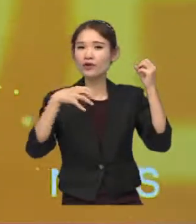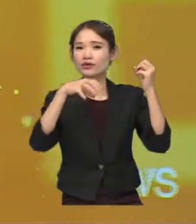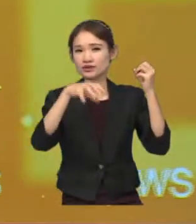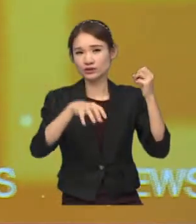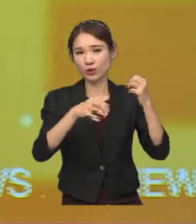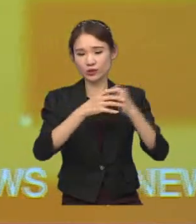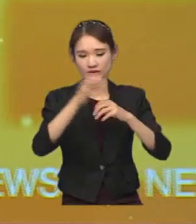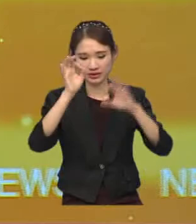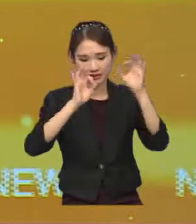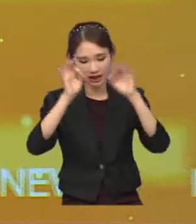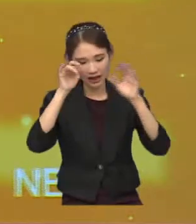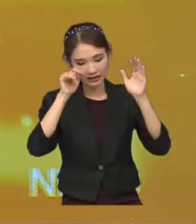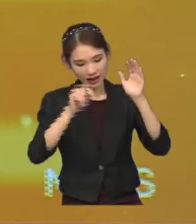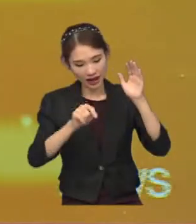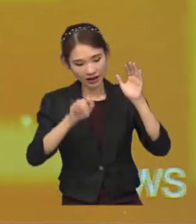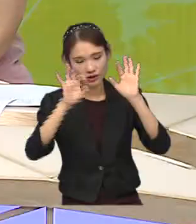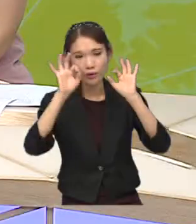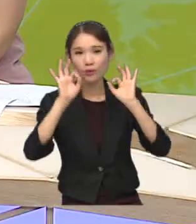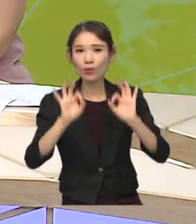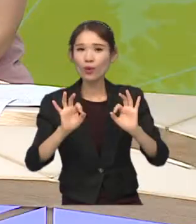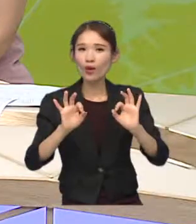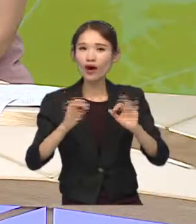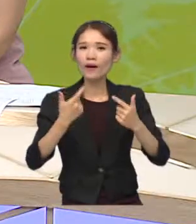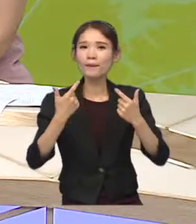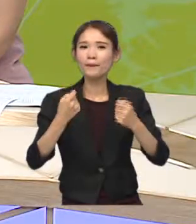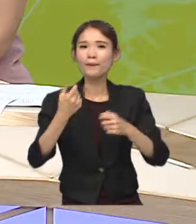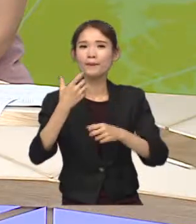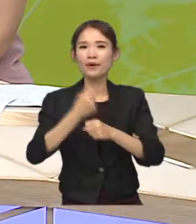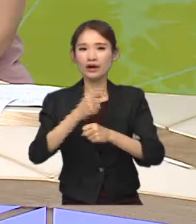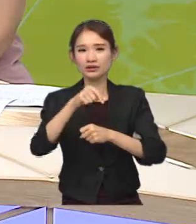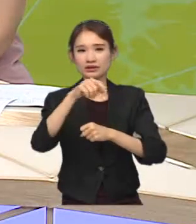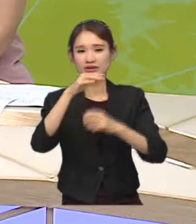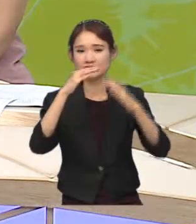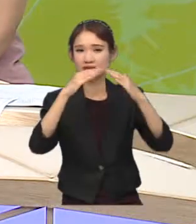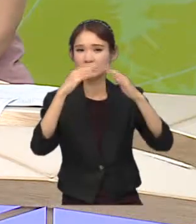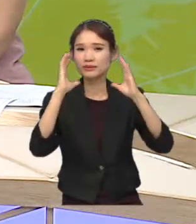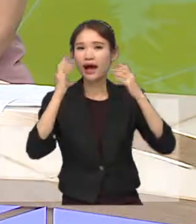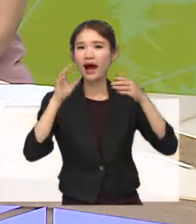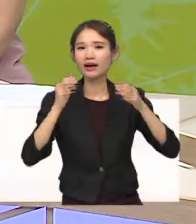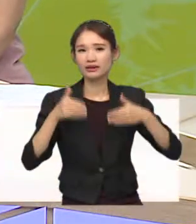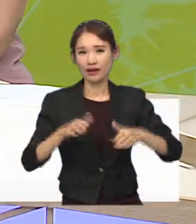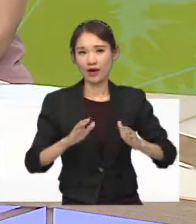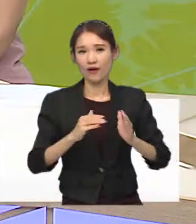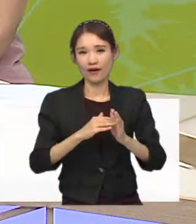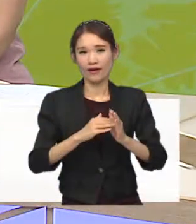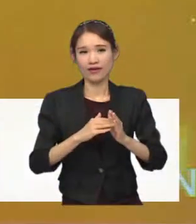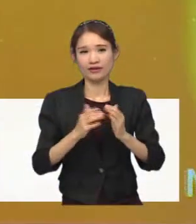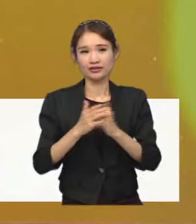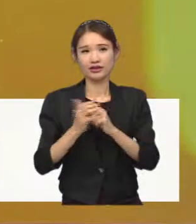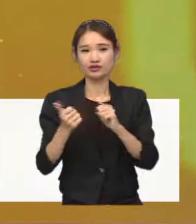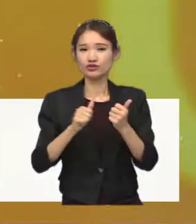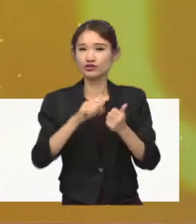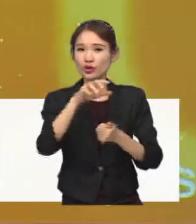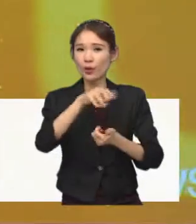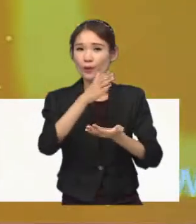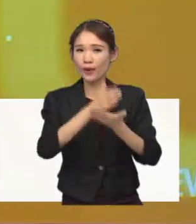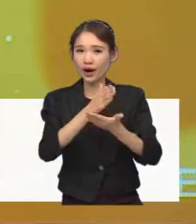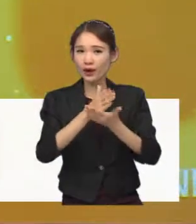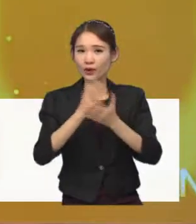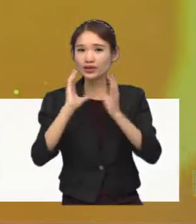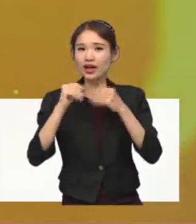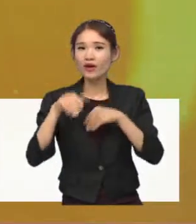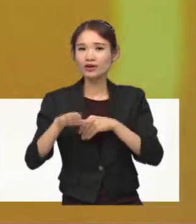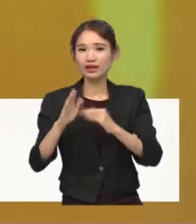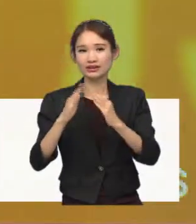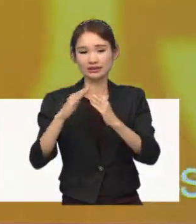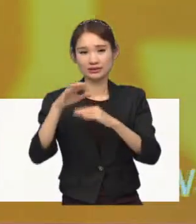찾아 가서 보니까 그 아침 크게 집에서 아이가 태어났죠 교수의 길은 죽은 자리가 아니라 태어난 집터